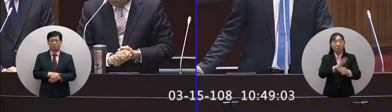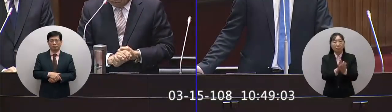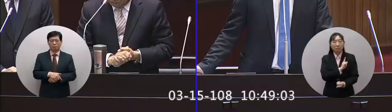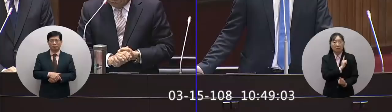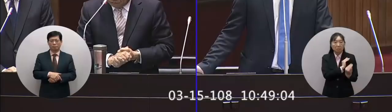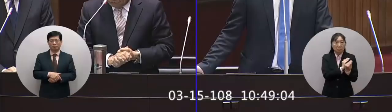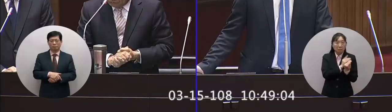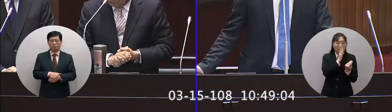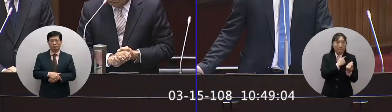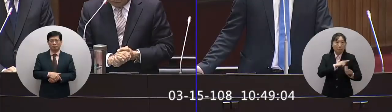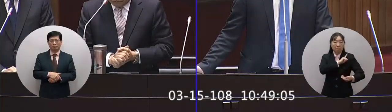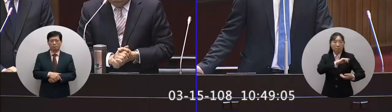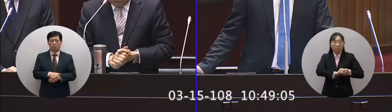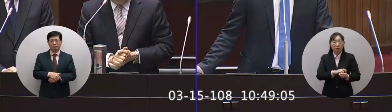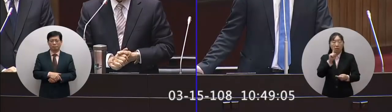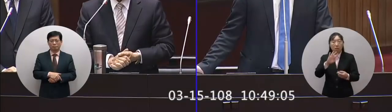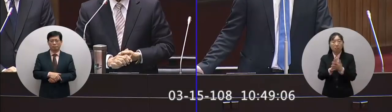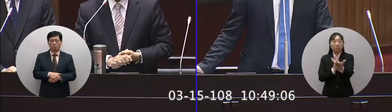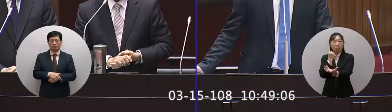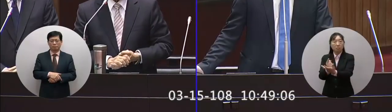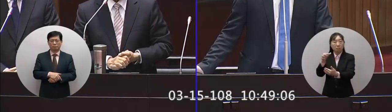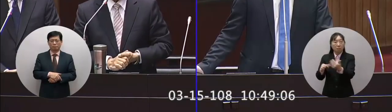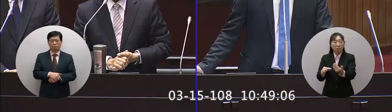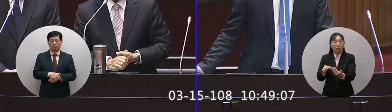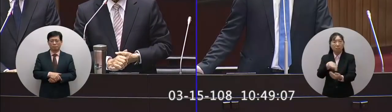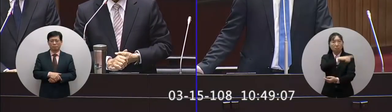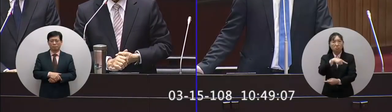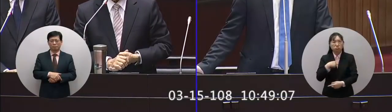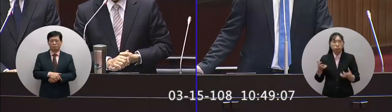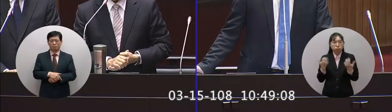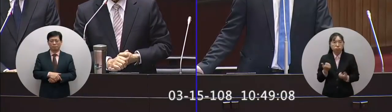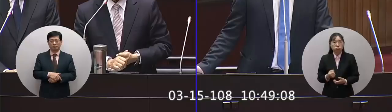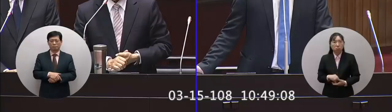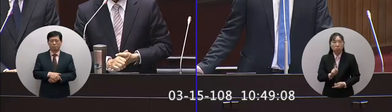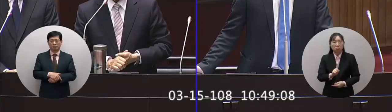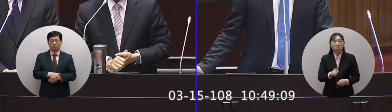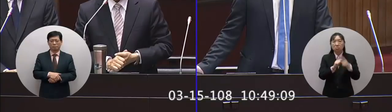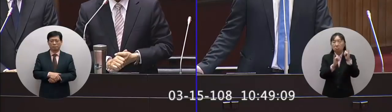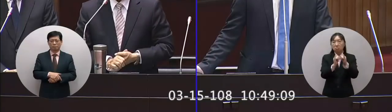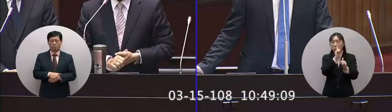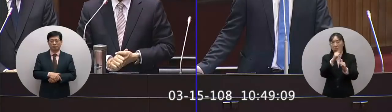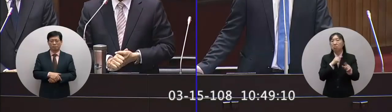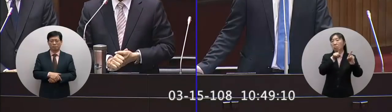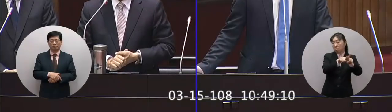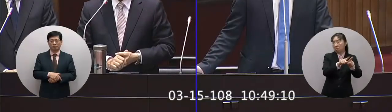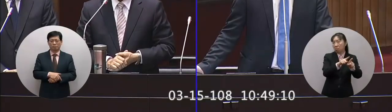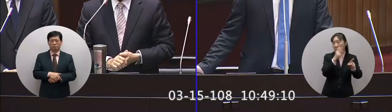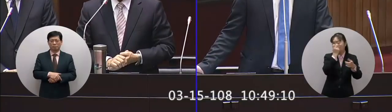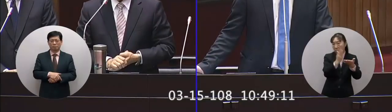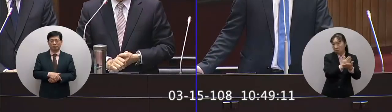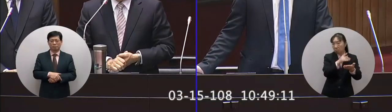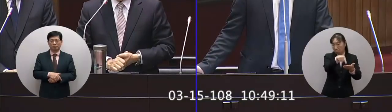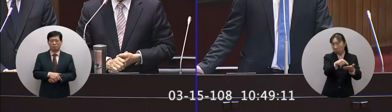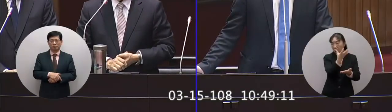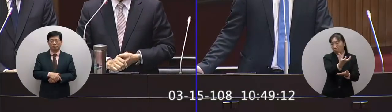了一个参审制出来。大家都非常的愤怒，民间社会要求陪审制的浪潮非常的